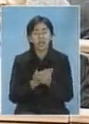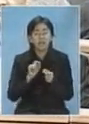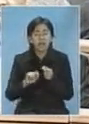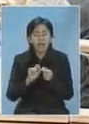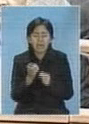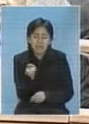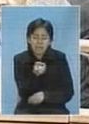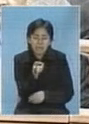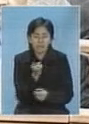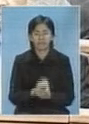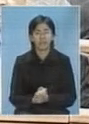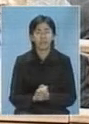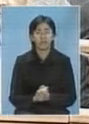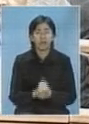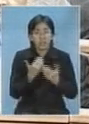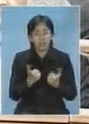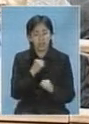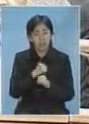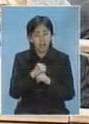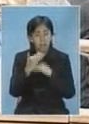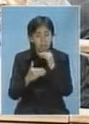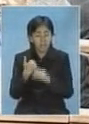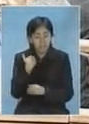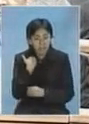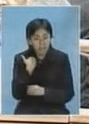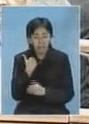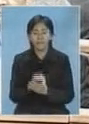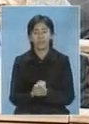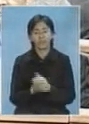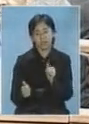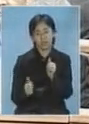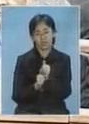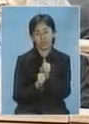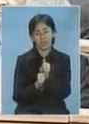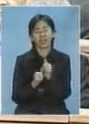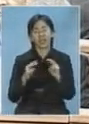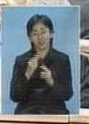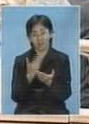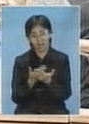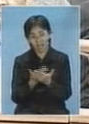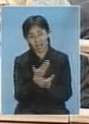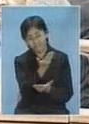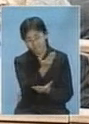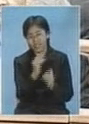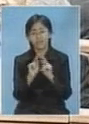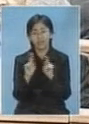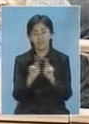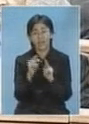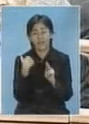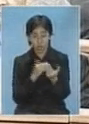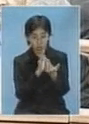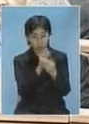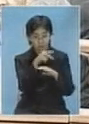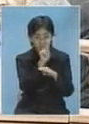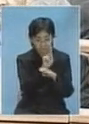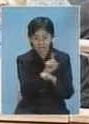แค่ไม่กี่ตังค์เท่านั้นแล้ววันนี้ประสบความสำเร็จไหมครับท่านรัฐมนตรีช่วยครับในฐานะท่านเป็นกรรมาธิการด้วยผ่านท่านประธานนะครับ